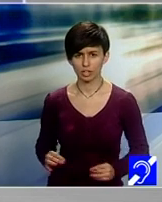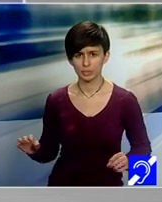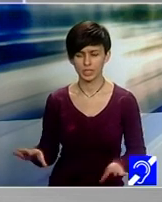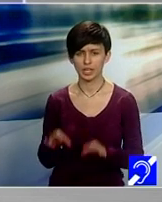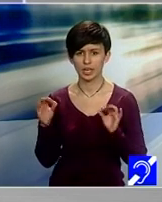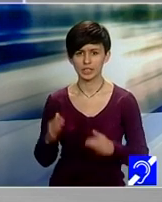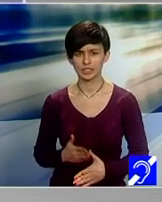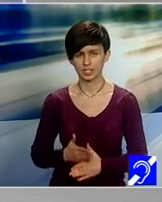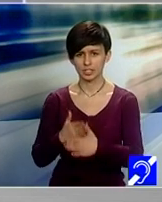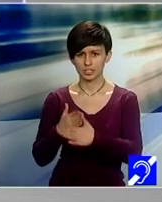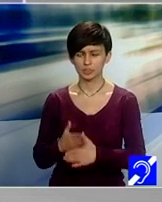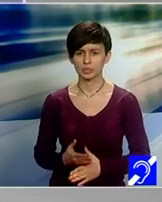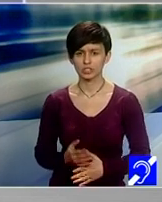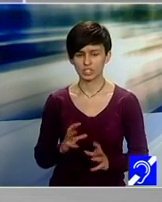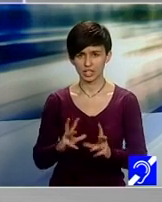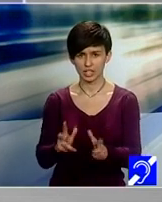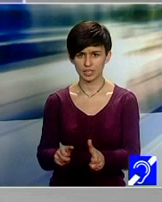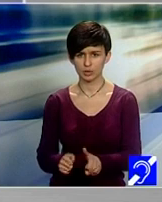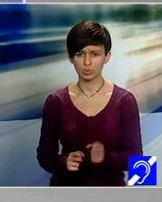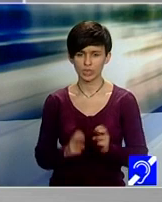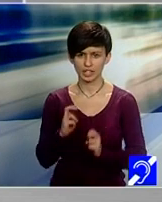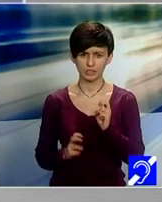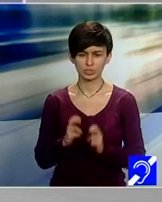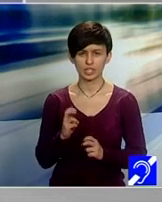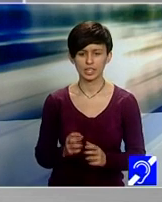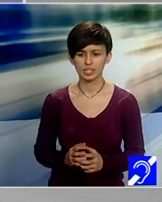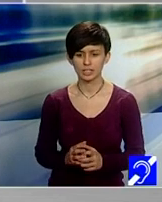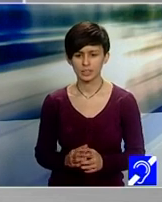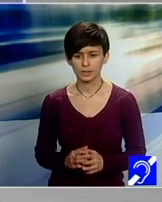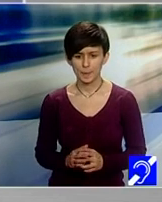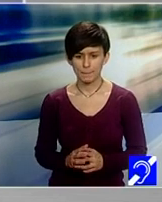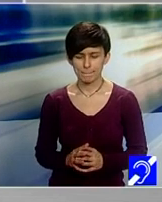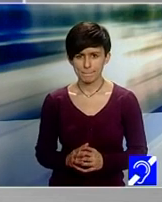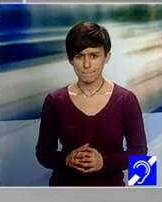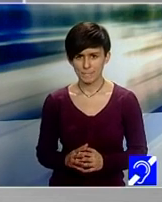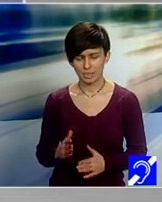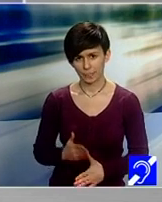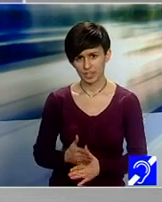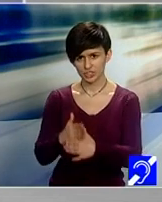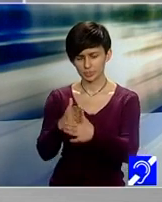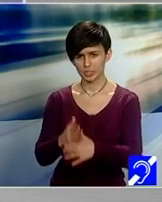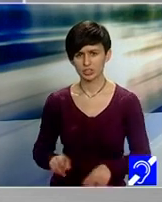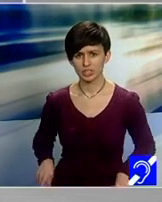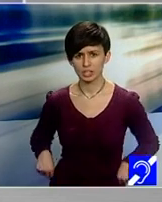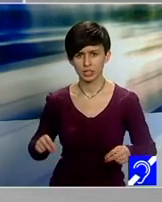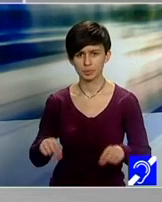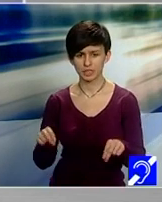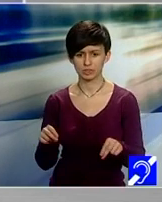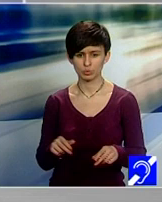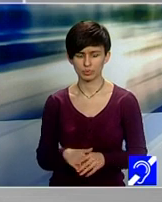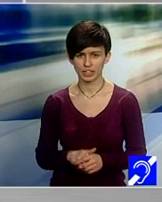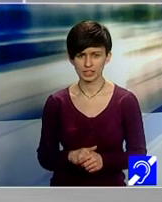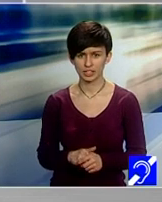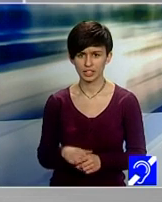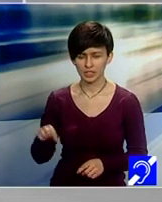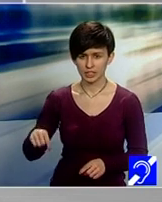doar agricultura industrială și sprijină astfel prin subvenții, prin oferirea de subvenții, semințele